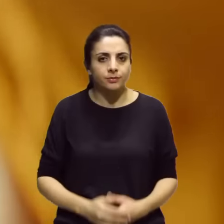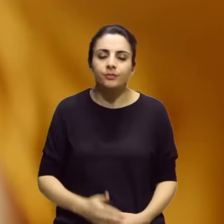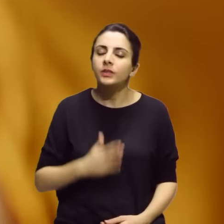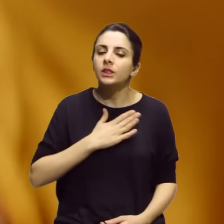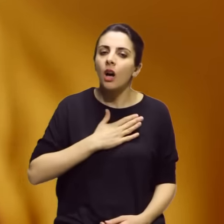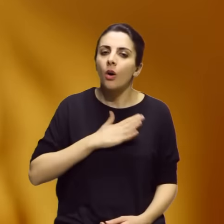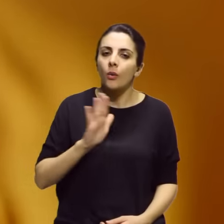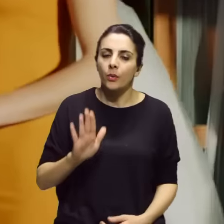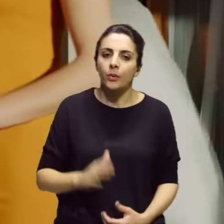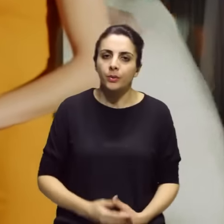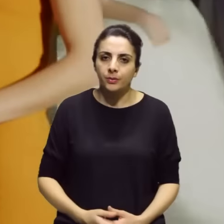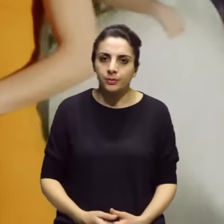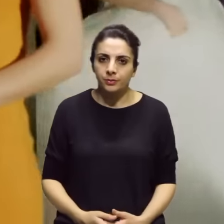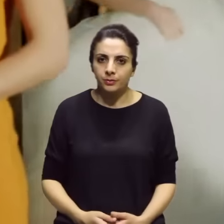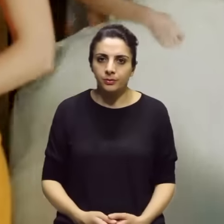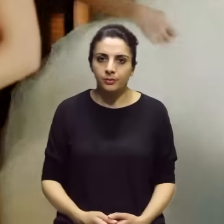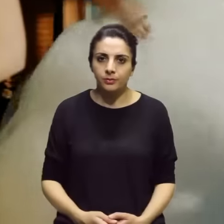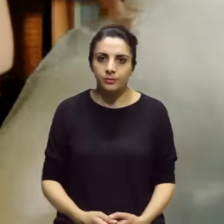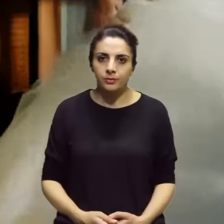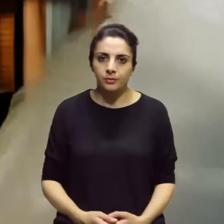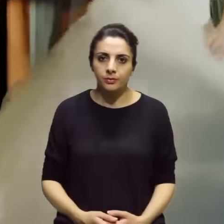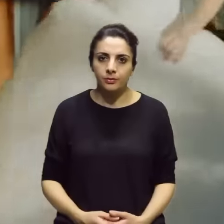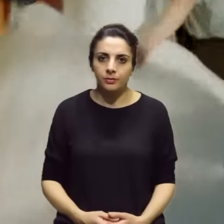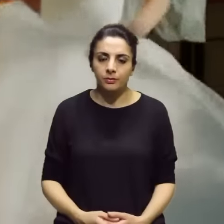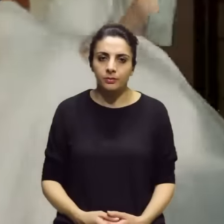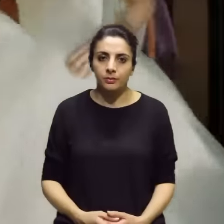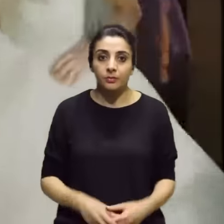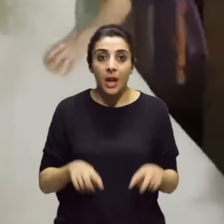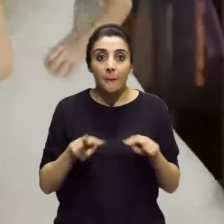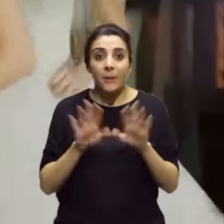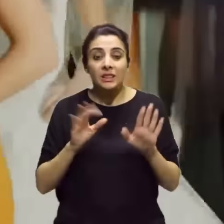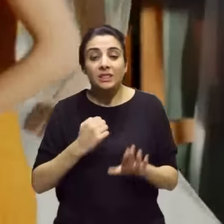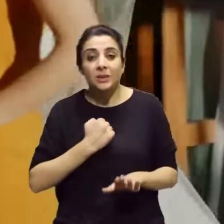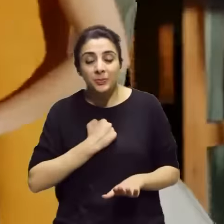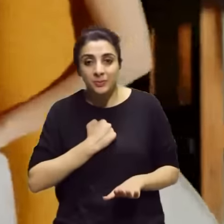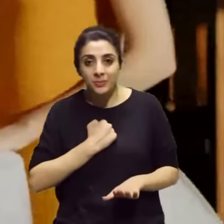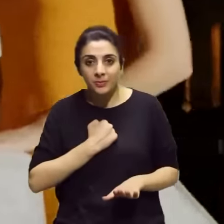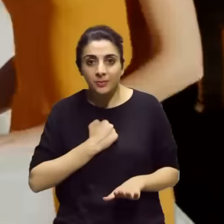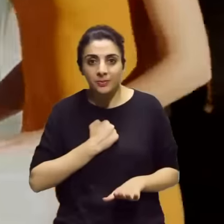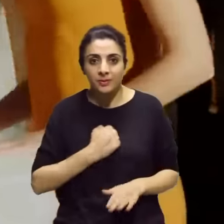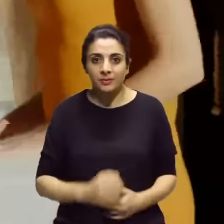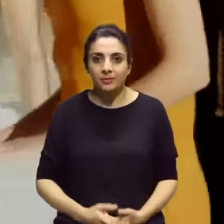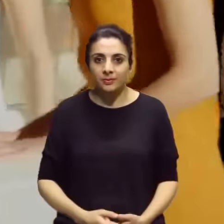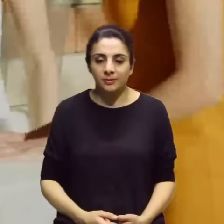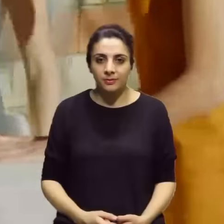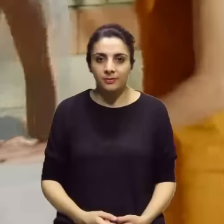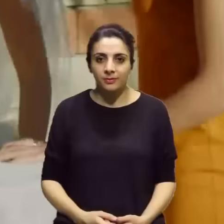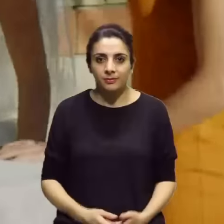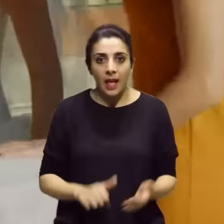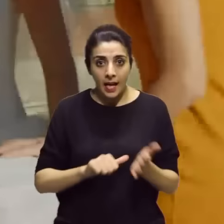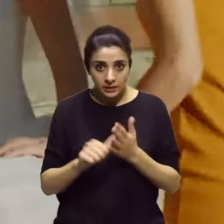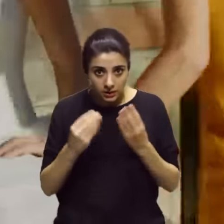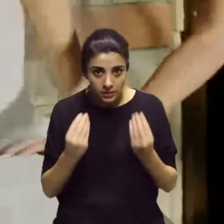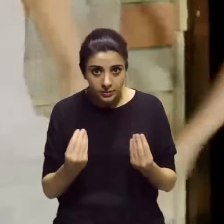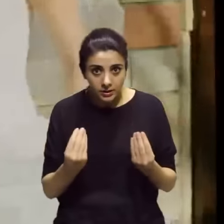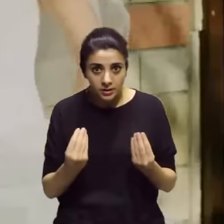Sağ ol. Sevinç dışarı çıktı. Nasar, hayatım. Canım. Ay, her şey yolunda